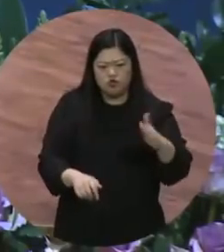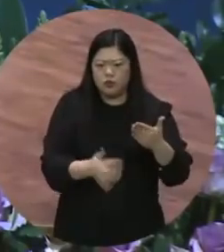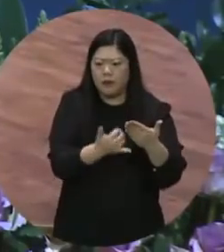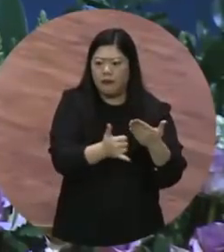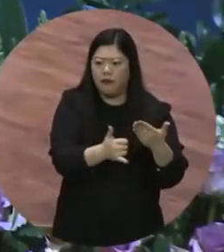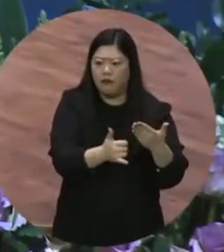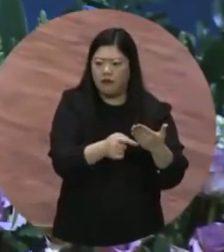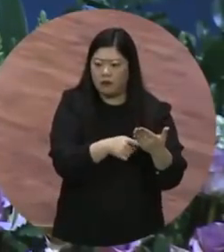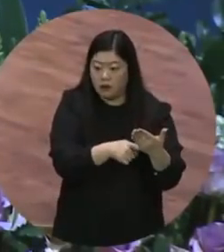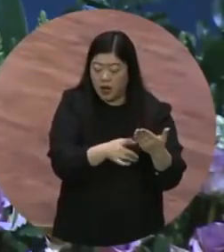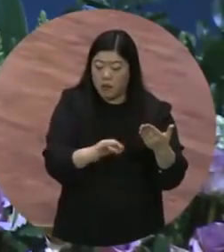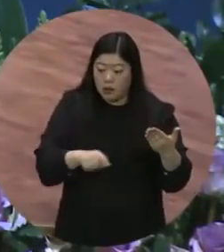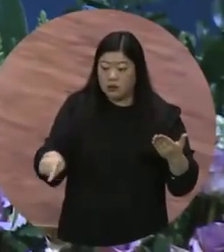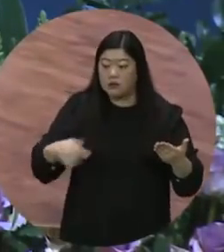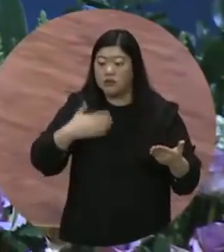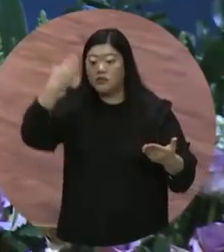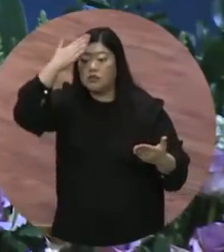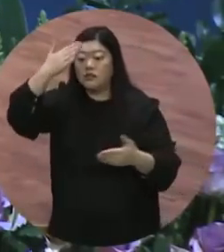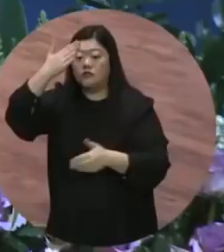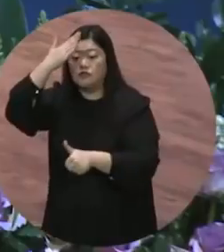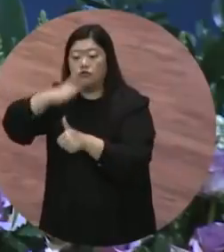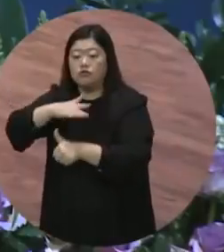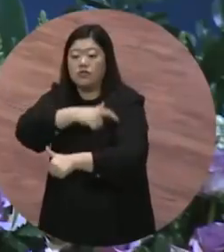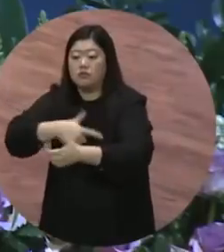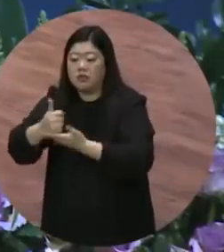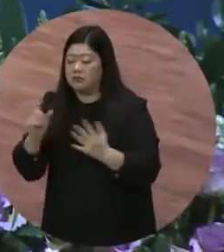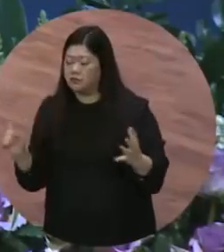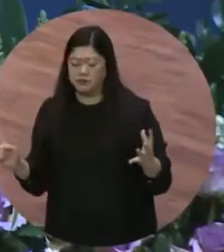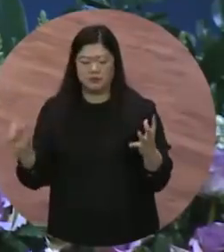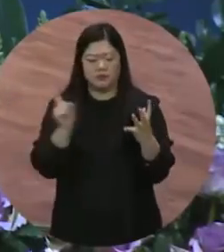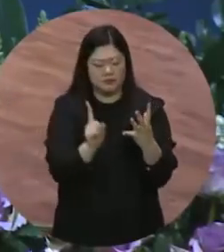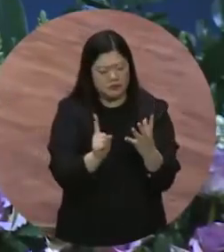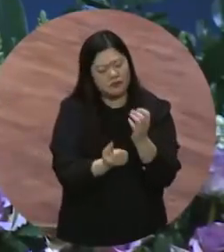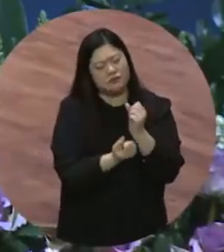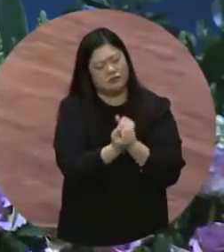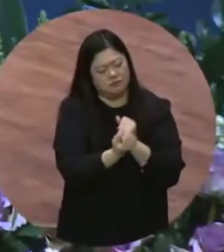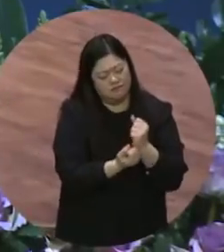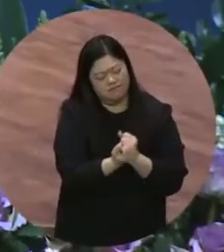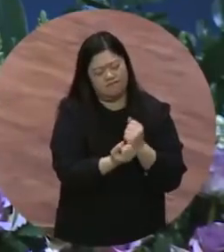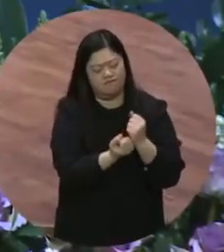연약하고 나약한 장당기 결석자가 회복이 되고 교회 정착합니다.